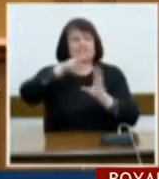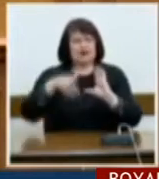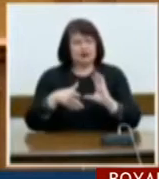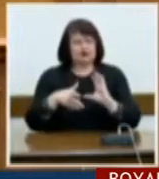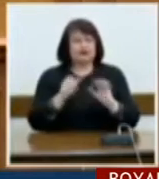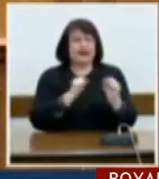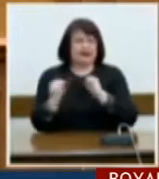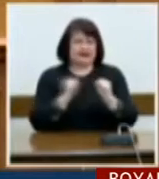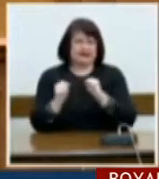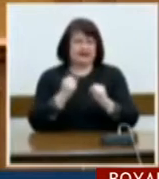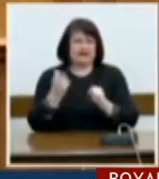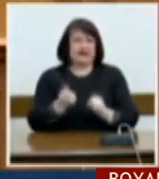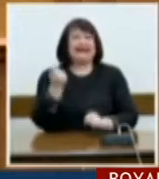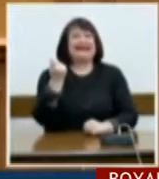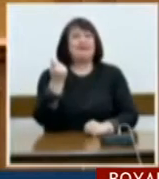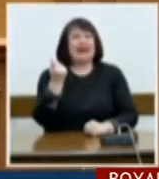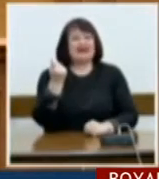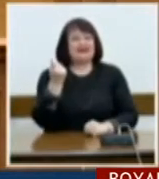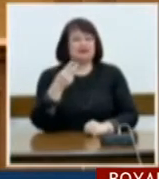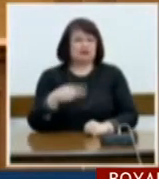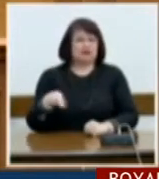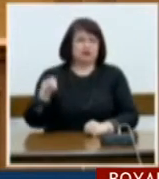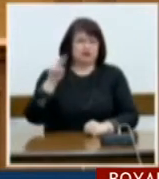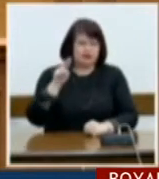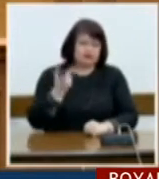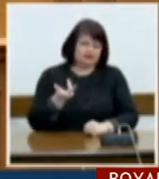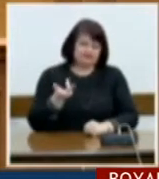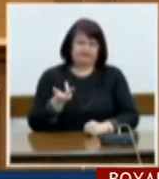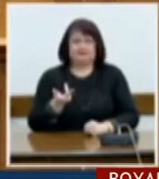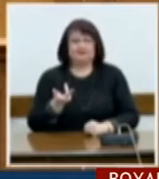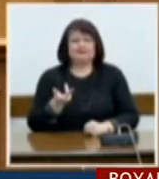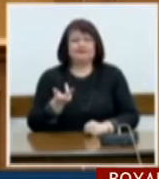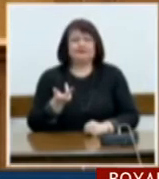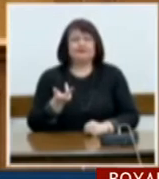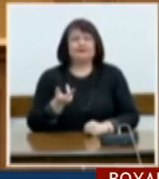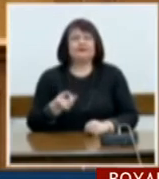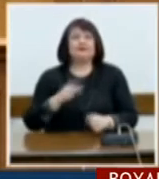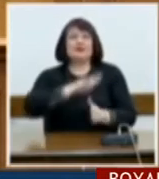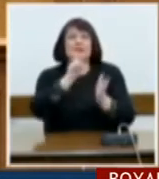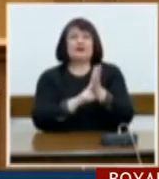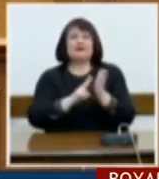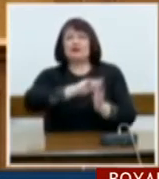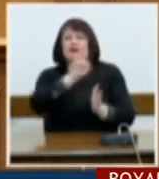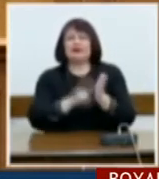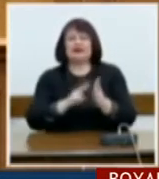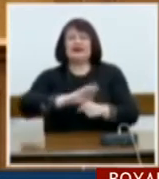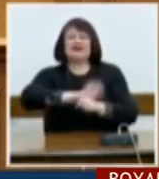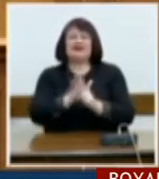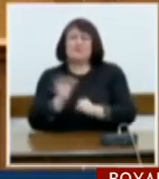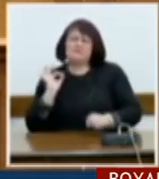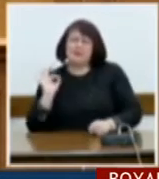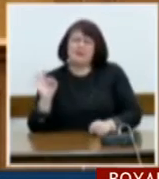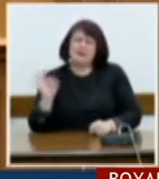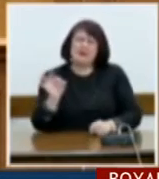κρίση τιμών. Η έξοδος από τα lockdown της πανδημίας έφερε